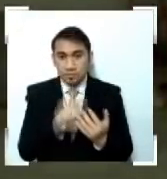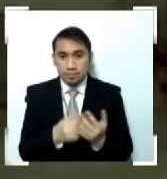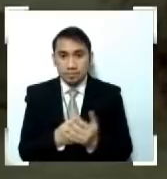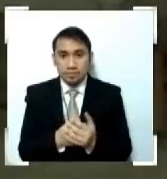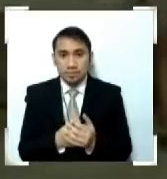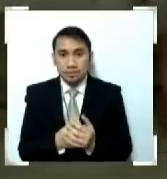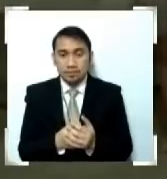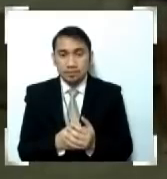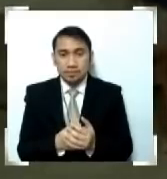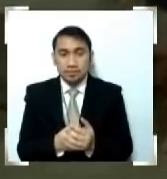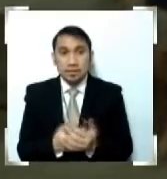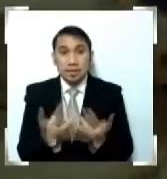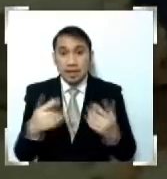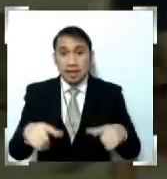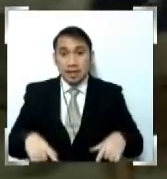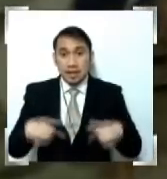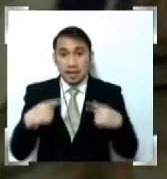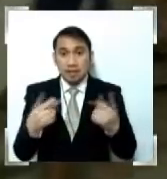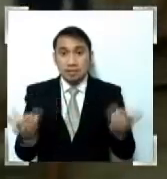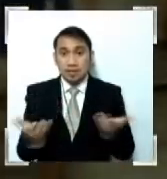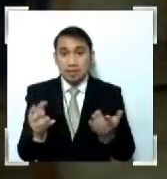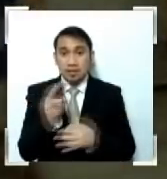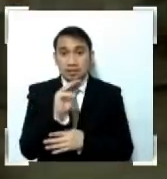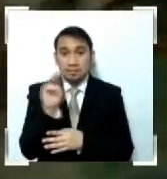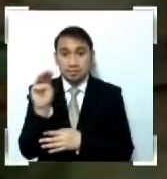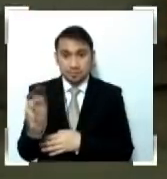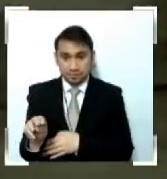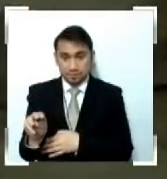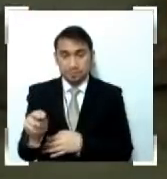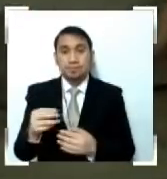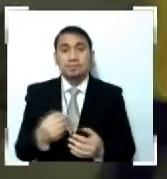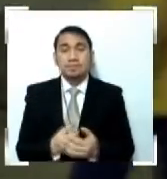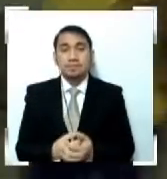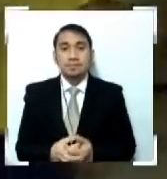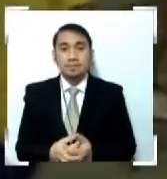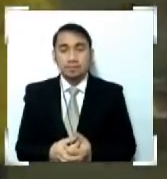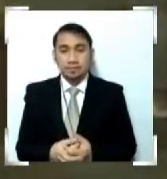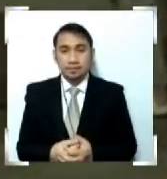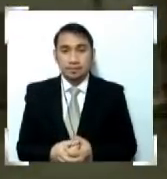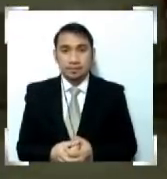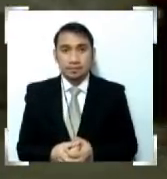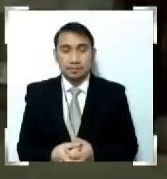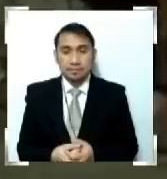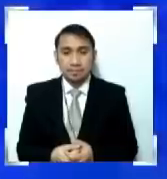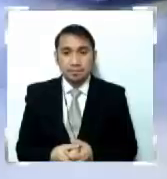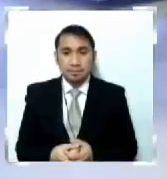At live mula rito sa Maynila, ako si Corrine Katibayan, ang inyong saksi.